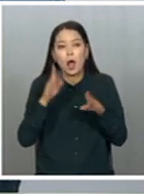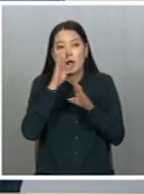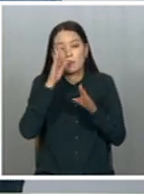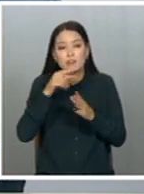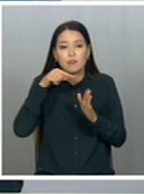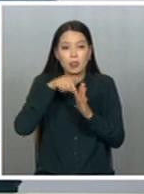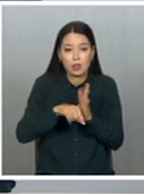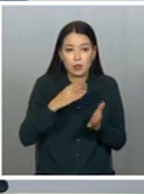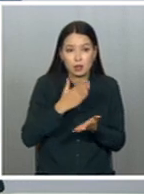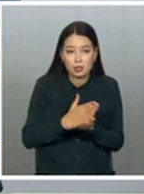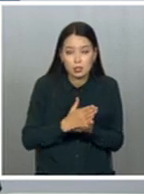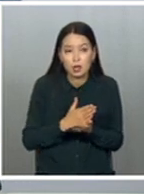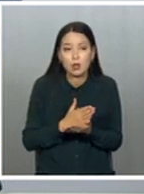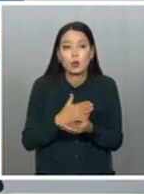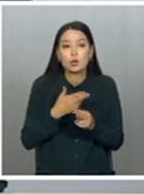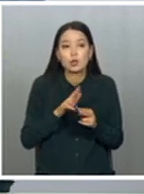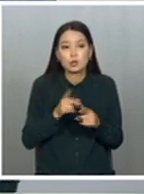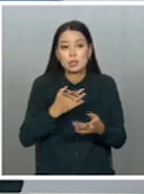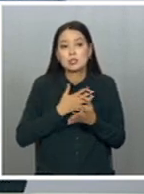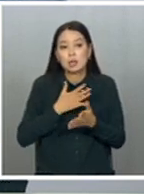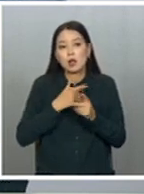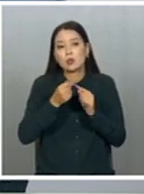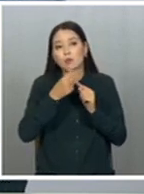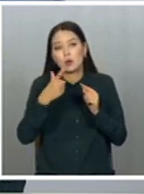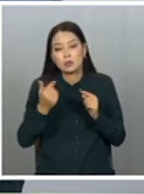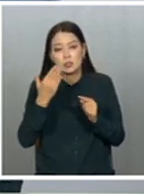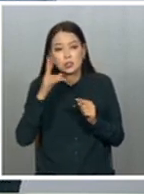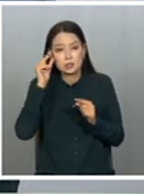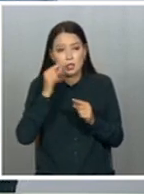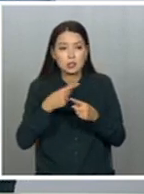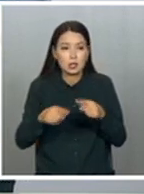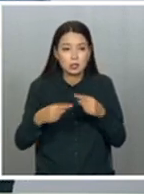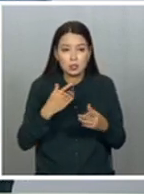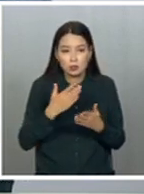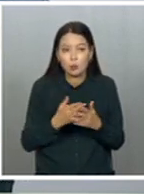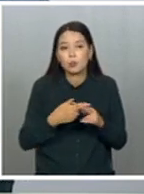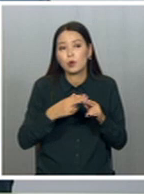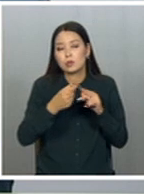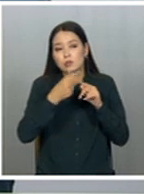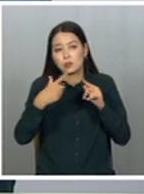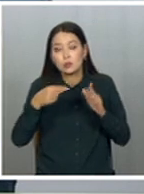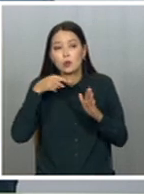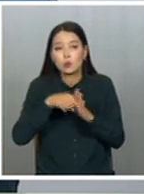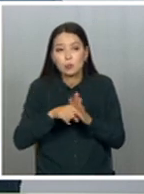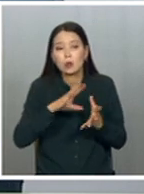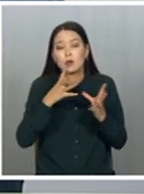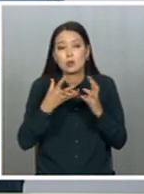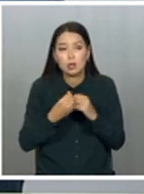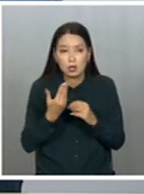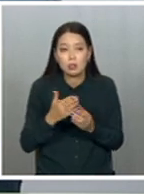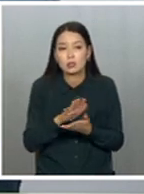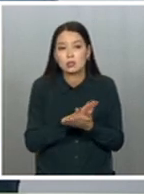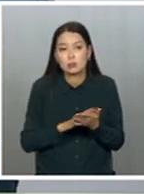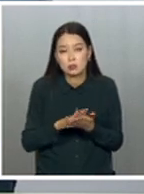Жалпы осы саңылаулардың жапырақта саны әр қалай болып келеді. Және олар жапырақ тақтасының үстіңгі бетінде де және